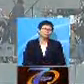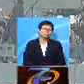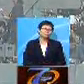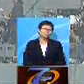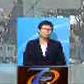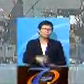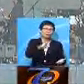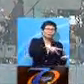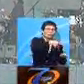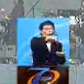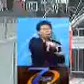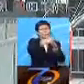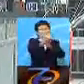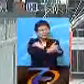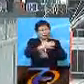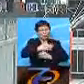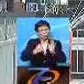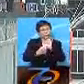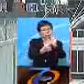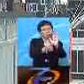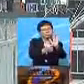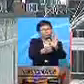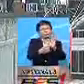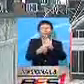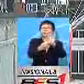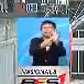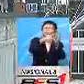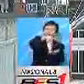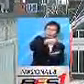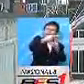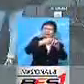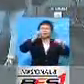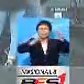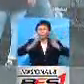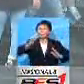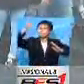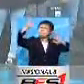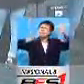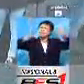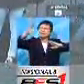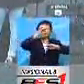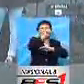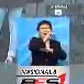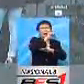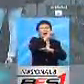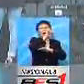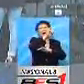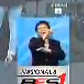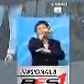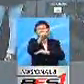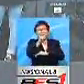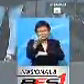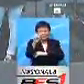Sementara itu, konsert Negaraku menampilkan persembahan dari artis-artis tempatan seperti Aizat Hamdan, Jacqueline